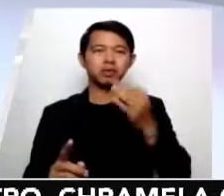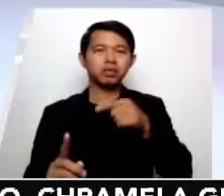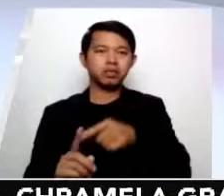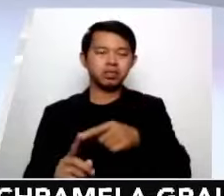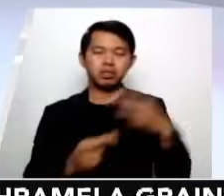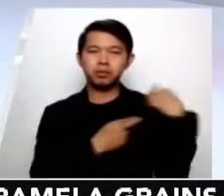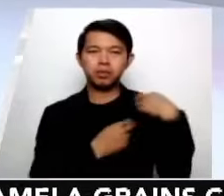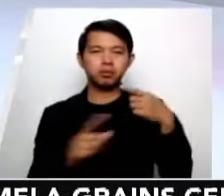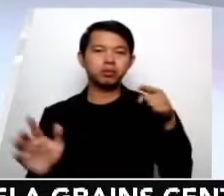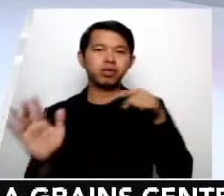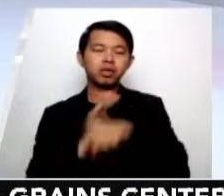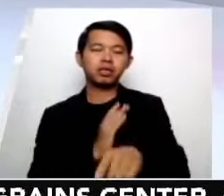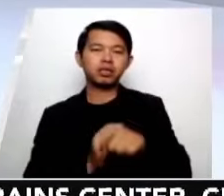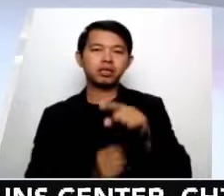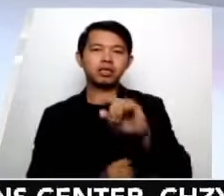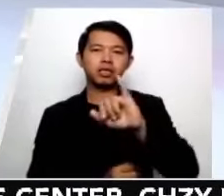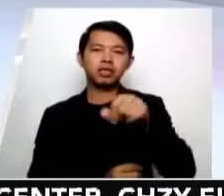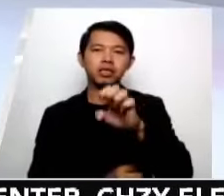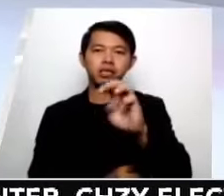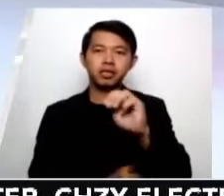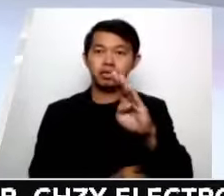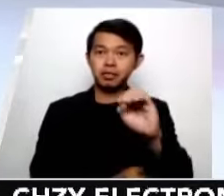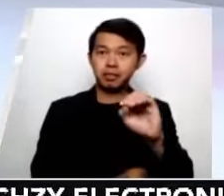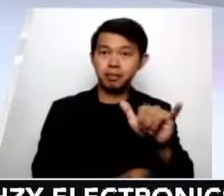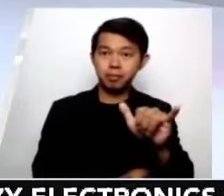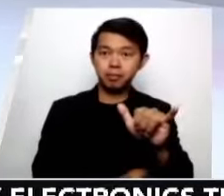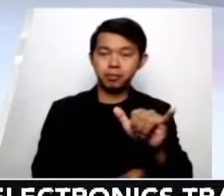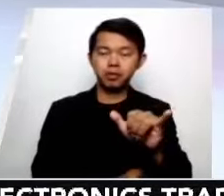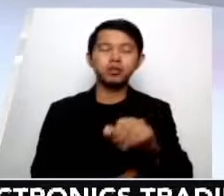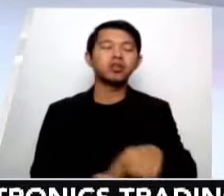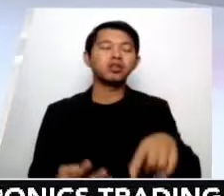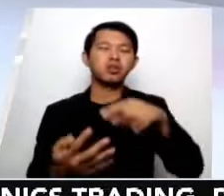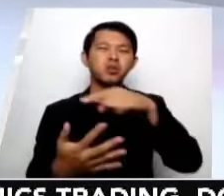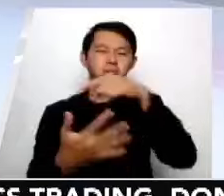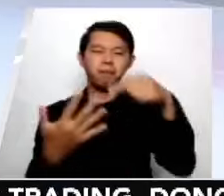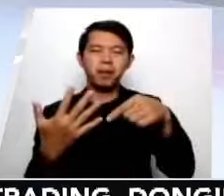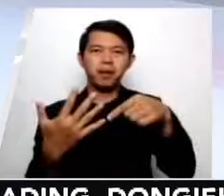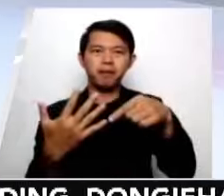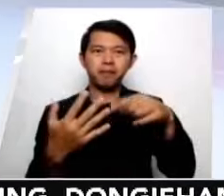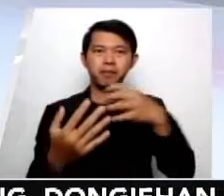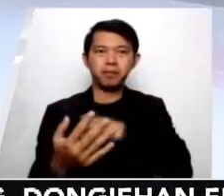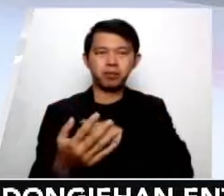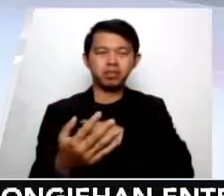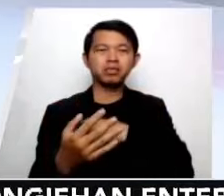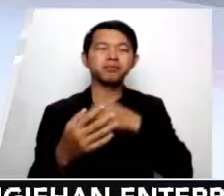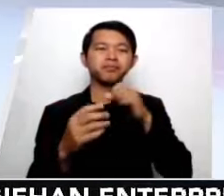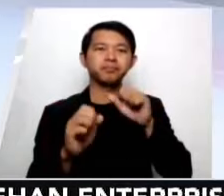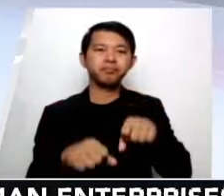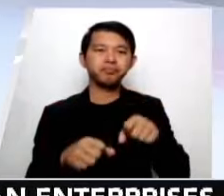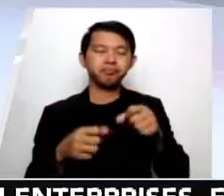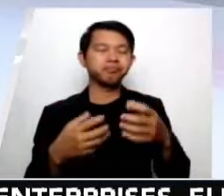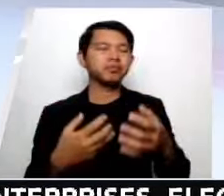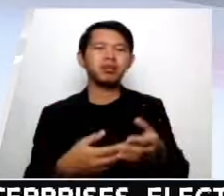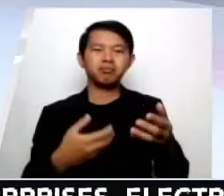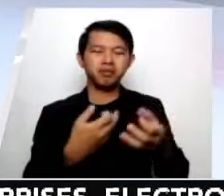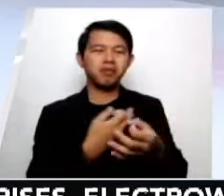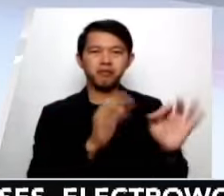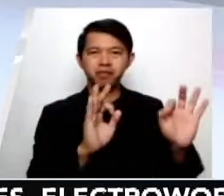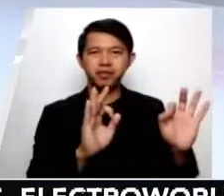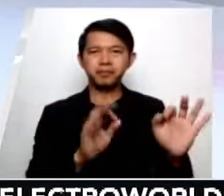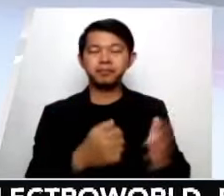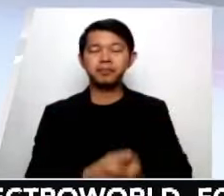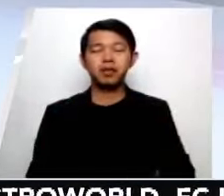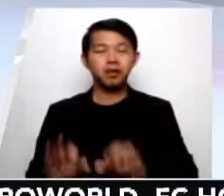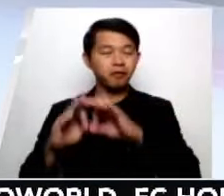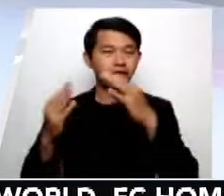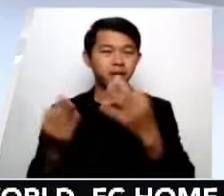sa kasong illegal discharge of firearms habang isa ang naabswelto. Dismayado ang pamilya ni Jemboy sa magaan daw